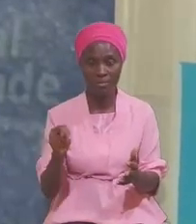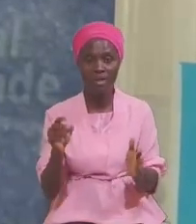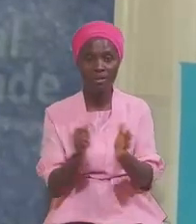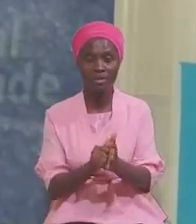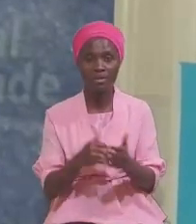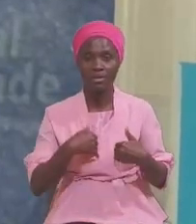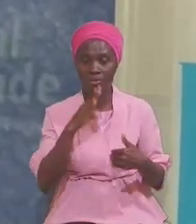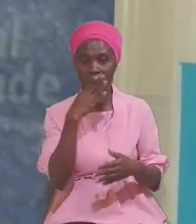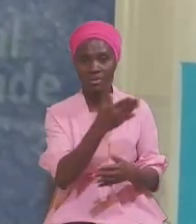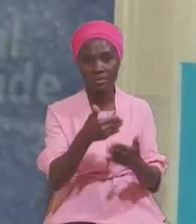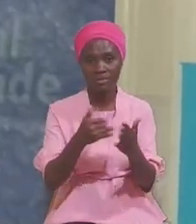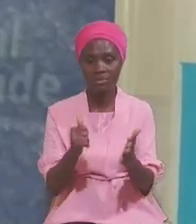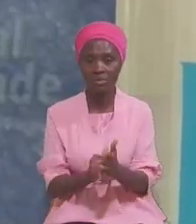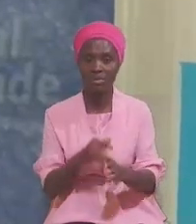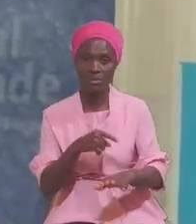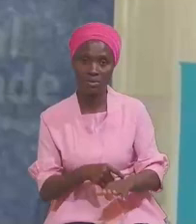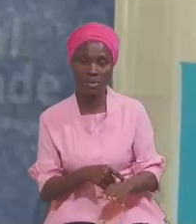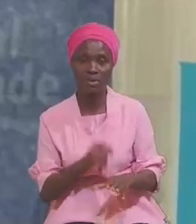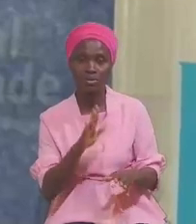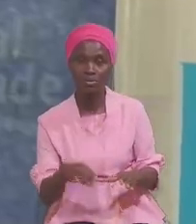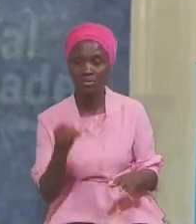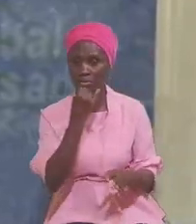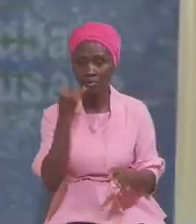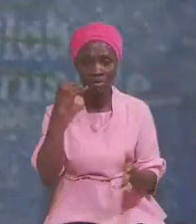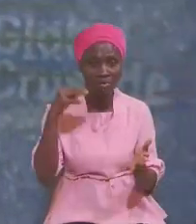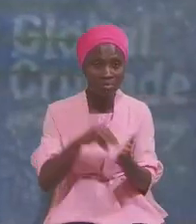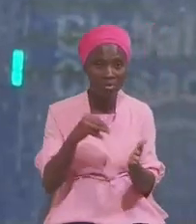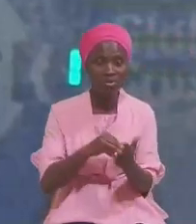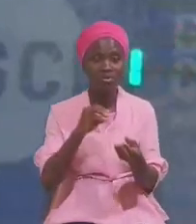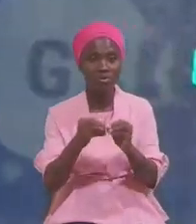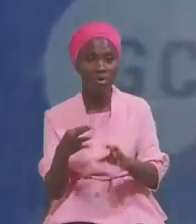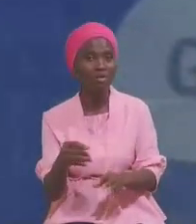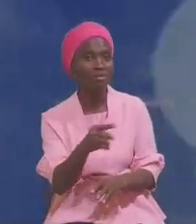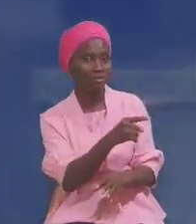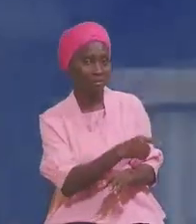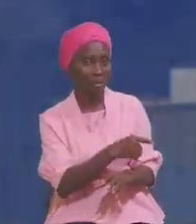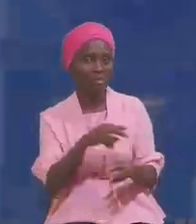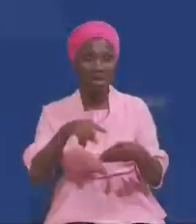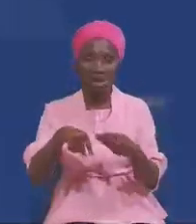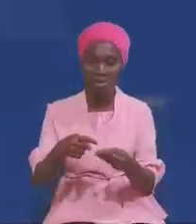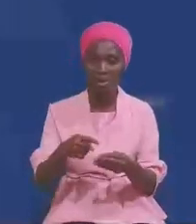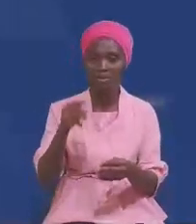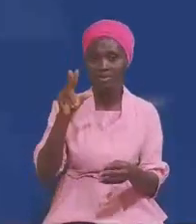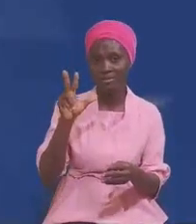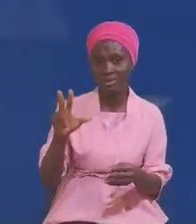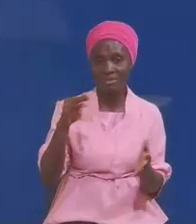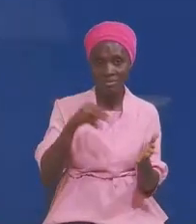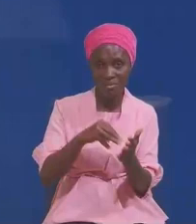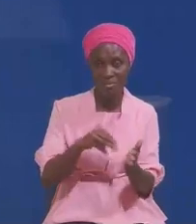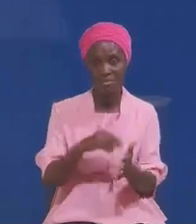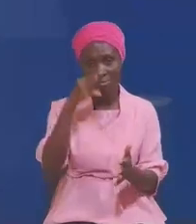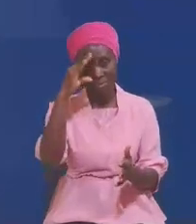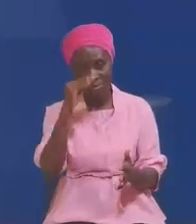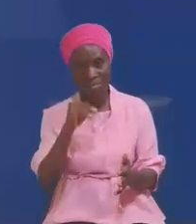d'Israël, en milliers, environ 3 millions, les hommes, les femmes et les enfants. Mais